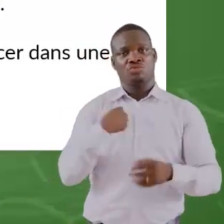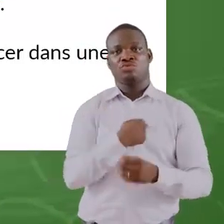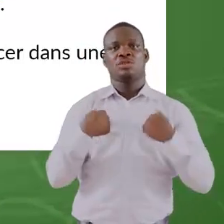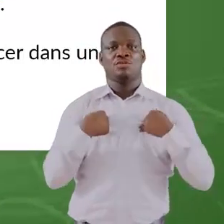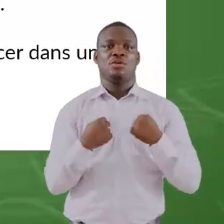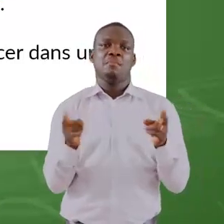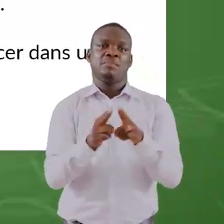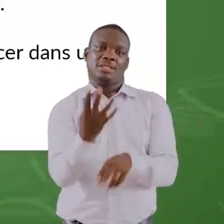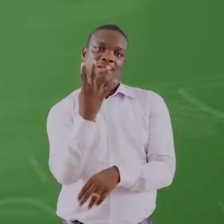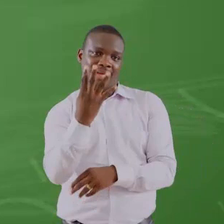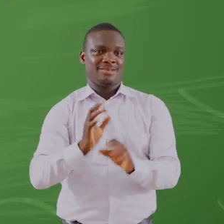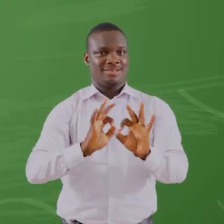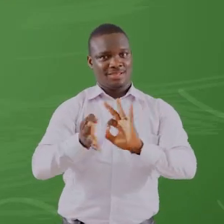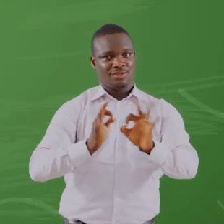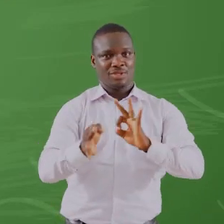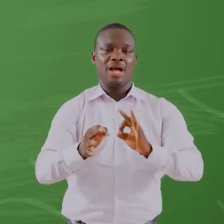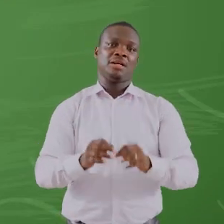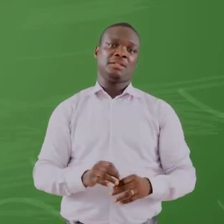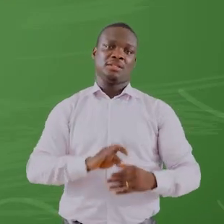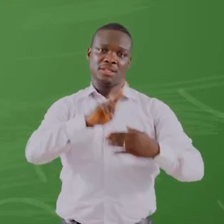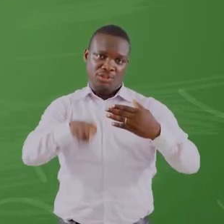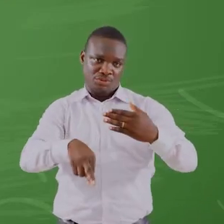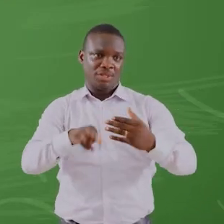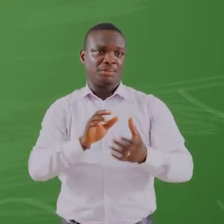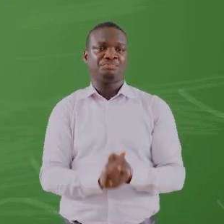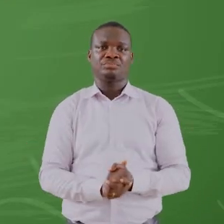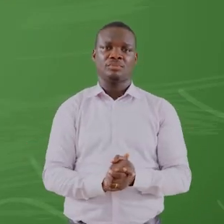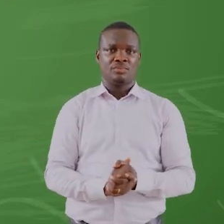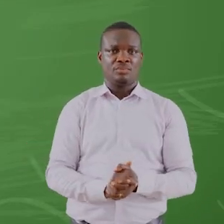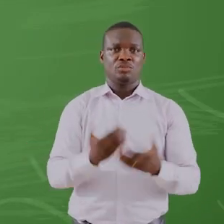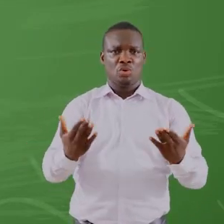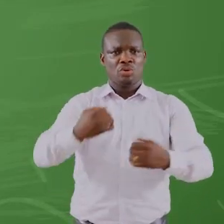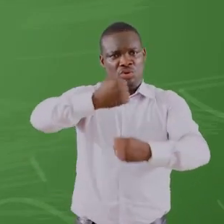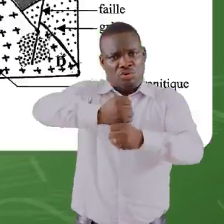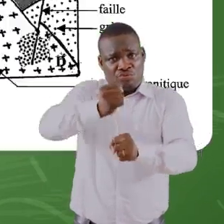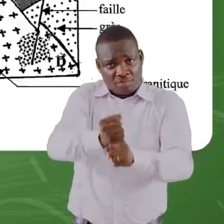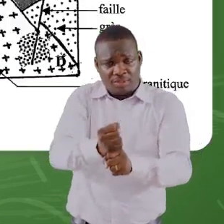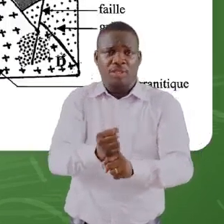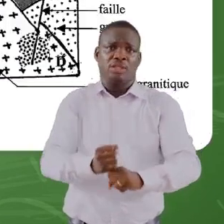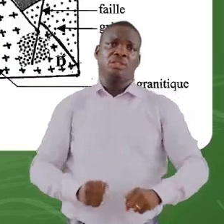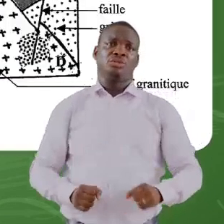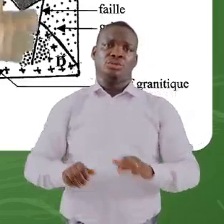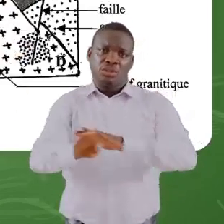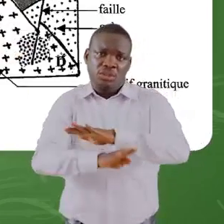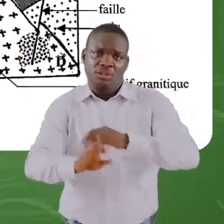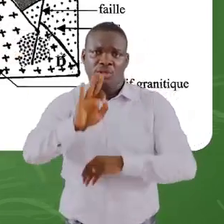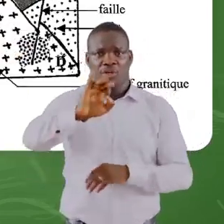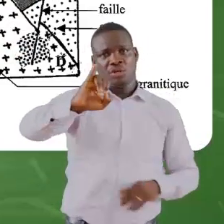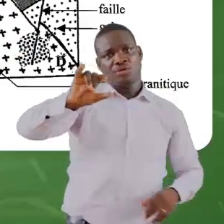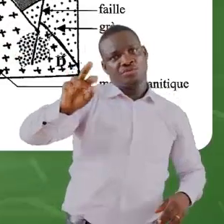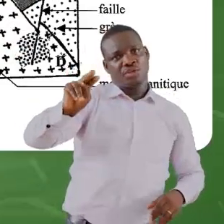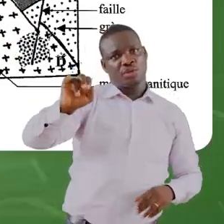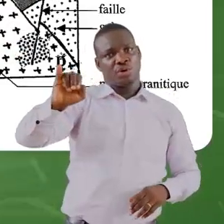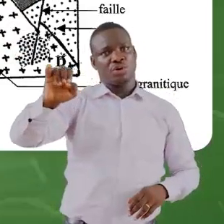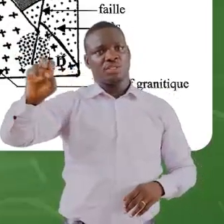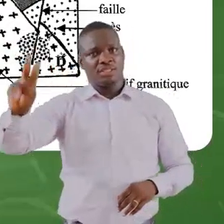avons en petit 4, interprétation des résultats. La formation du gîte filonien,